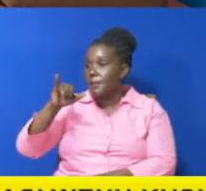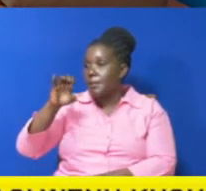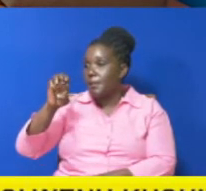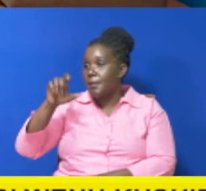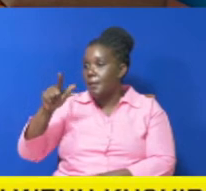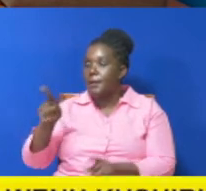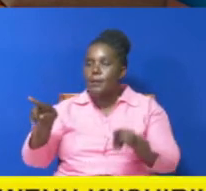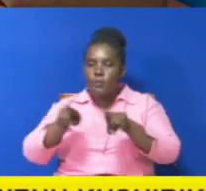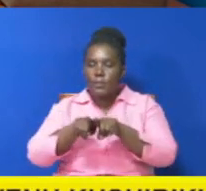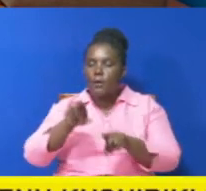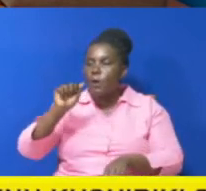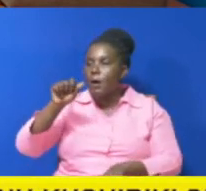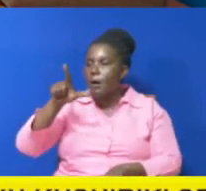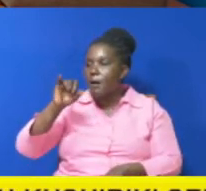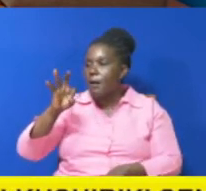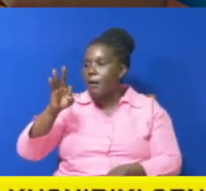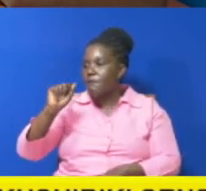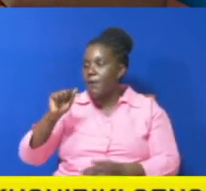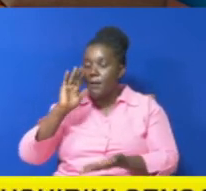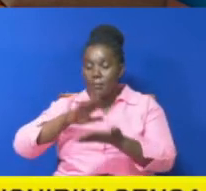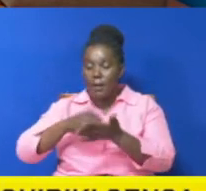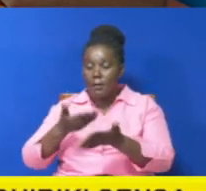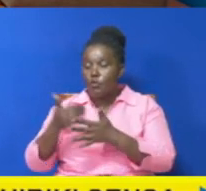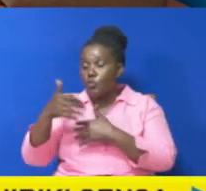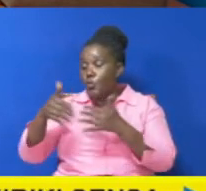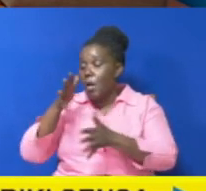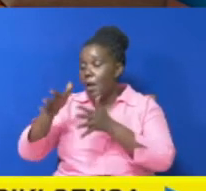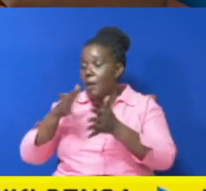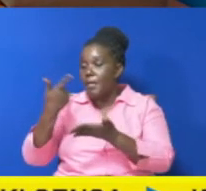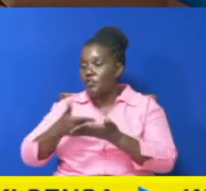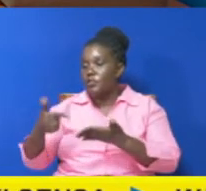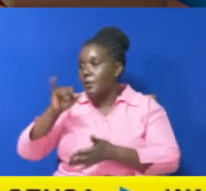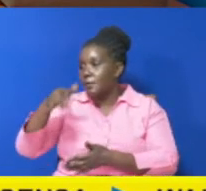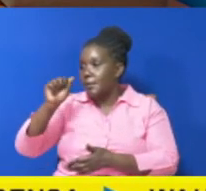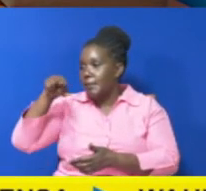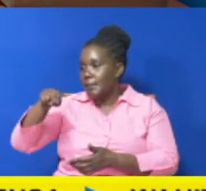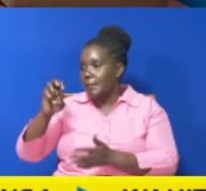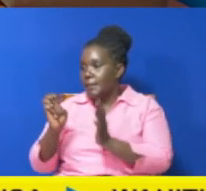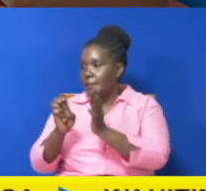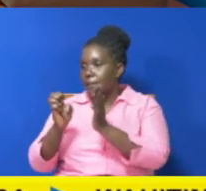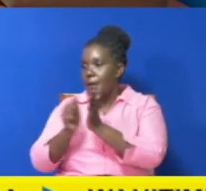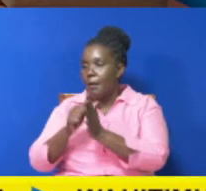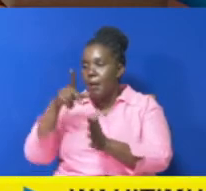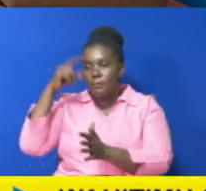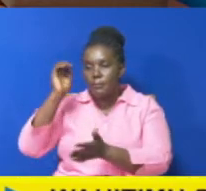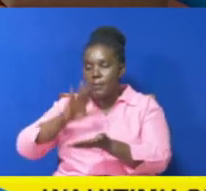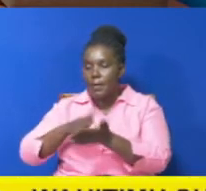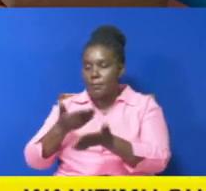kumsahau mwenzangu Alfa Wawa na mkalimani wa lugha ya alama Jeni Malumbu. Hadi